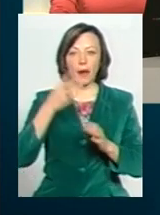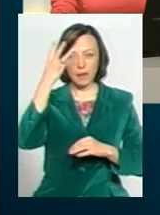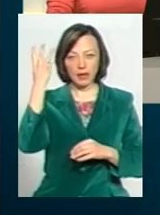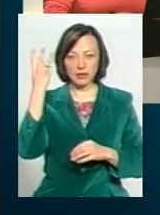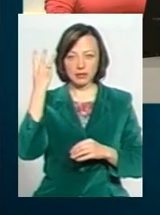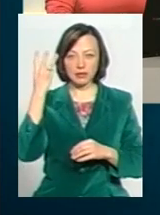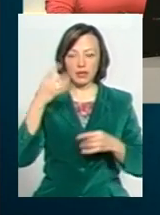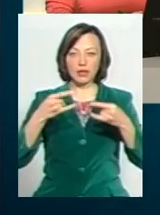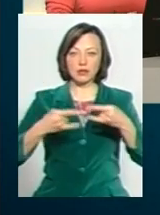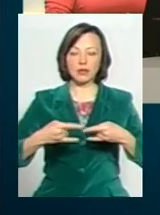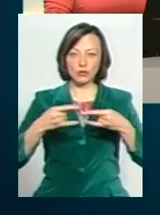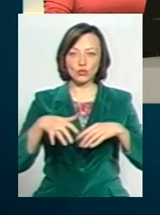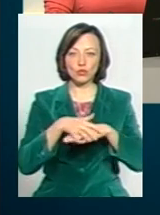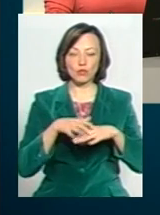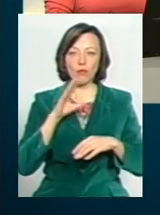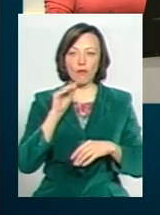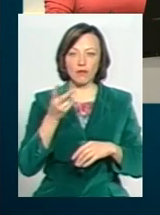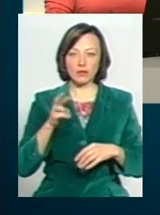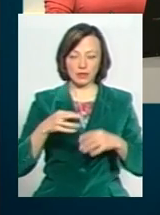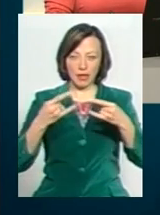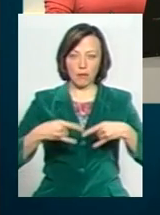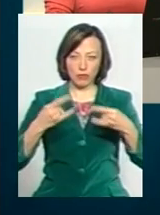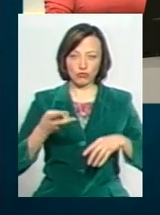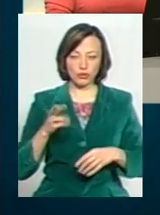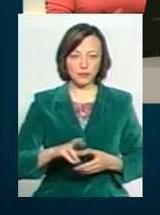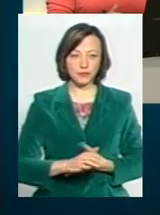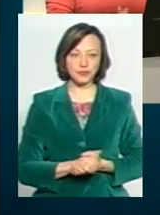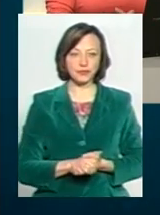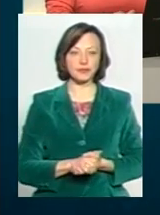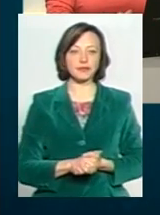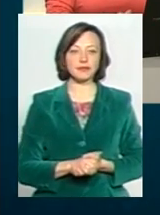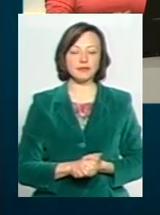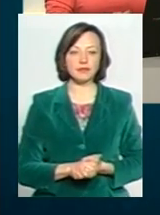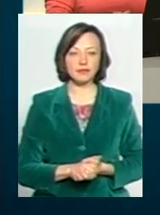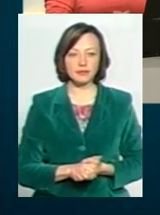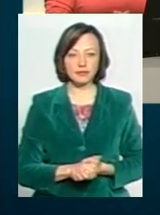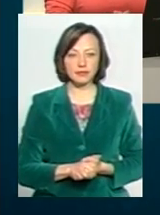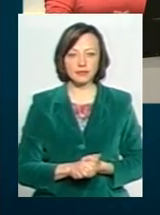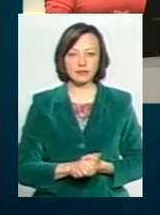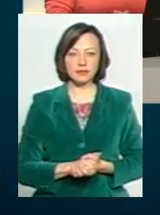з суспільного телебачення. Доброго вечора, Андрію.